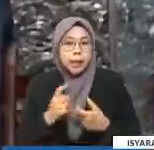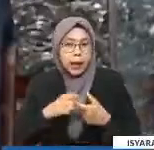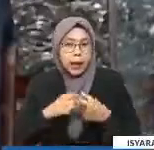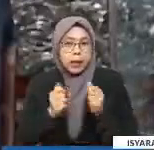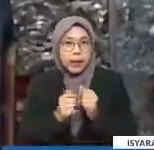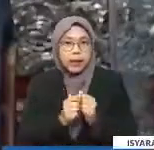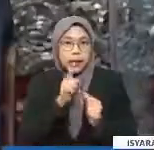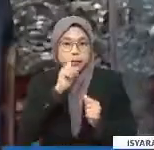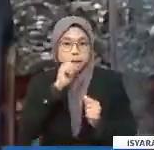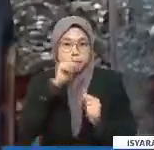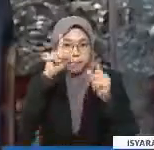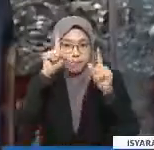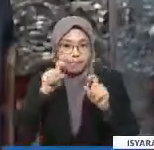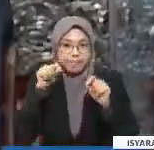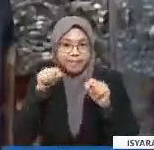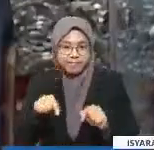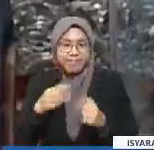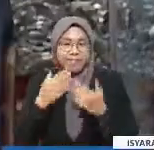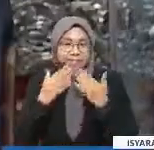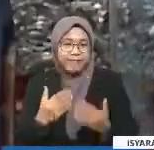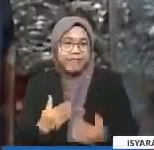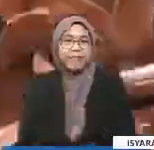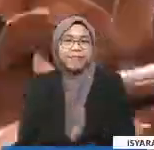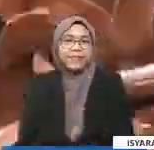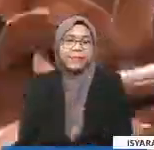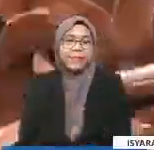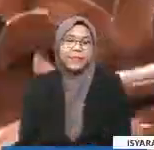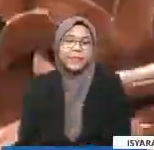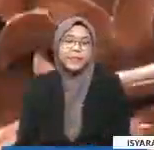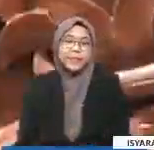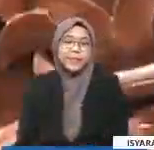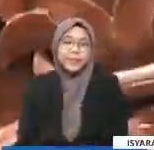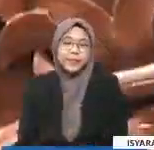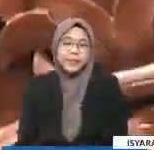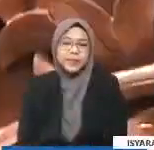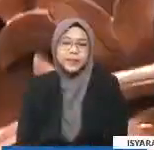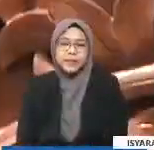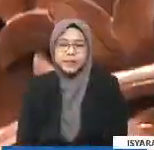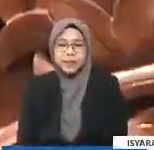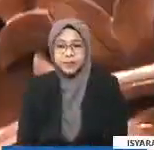ujian pantas ini. Ya. Terima kasih. Ya. Sekejap. Sebelah sini dulu.